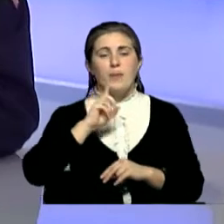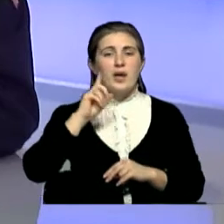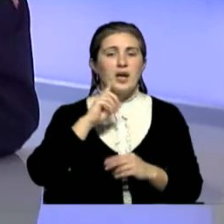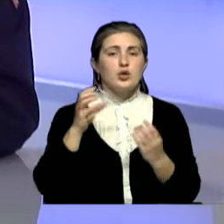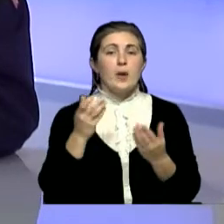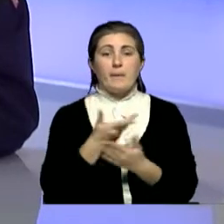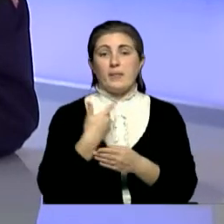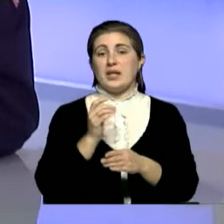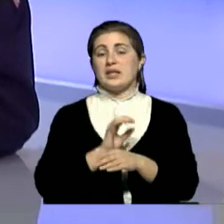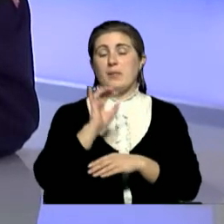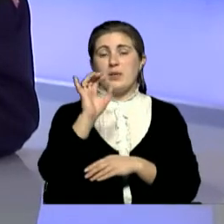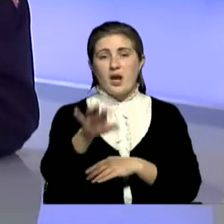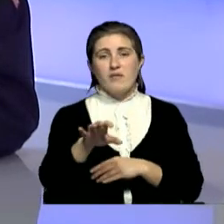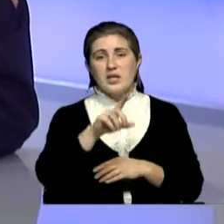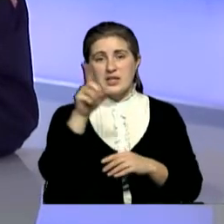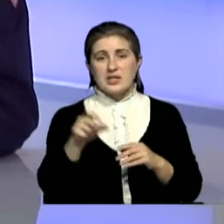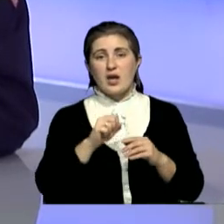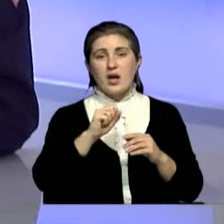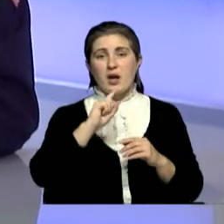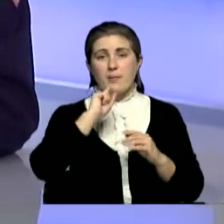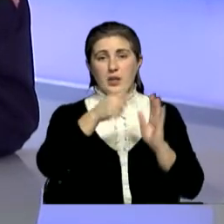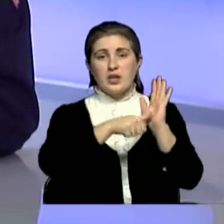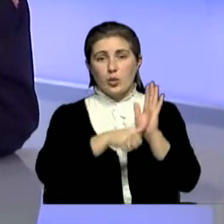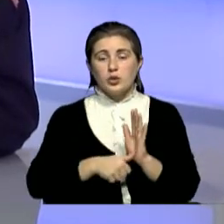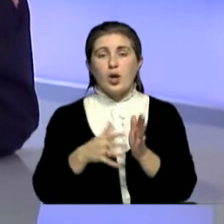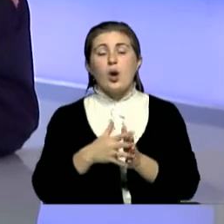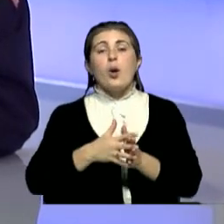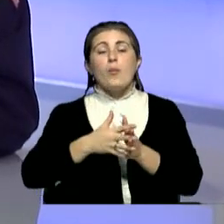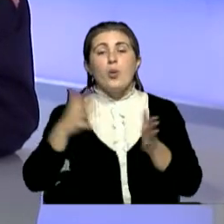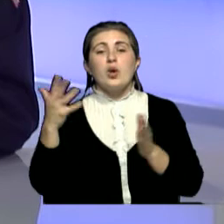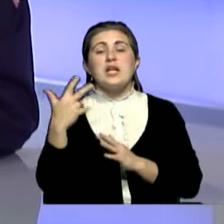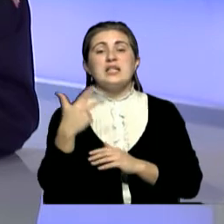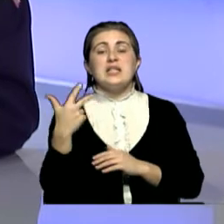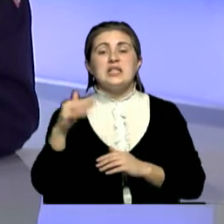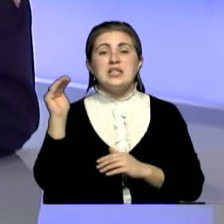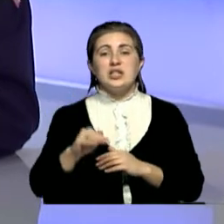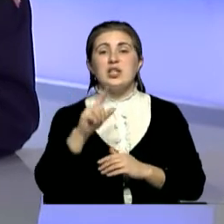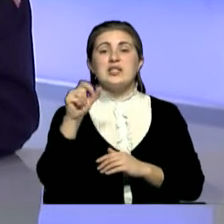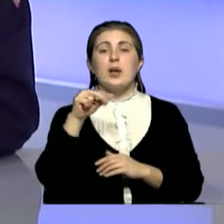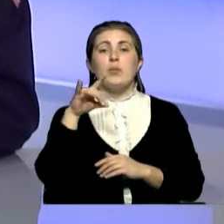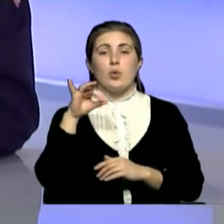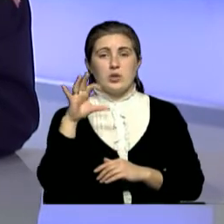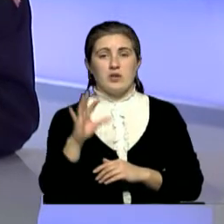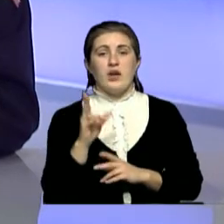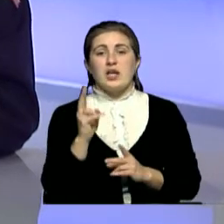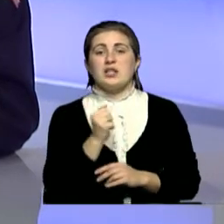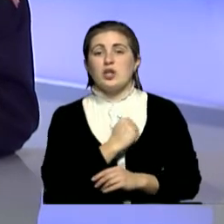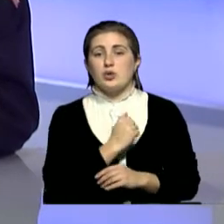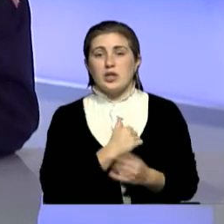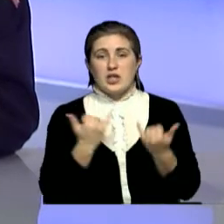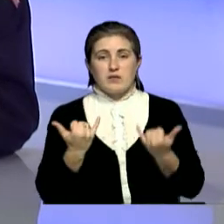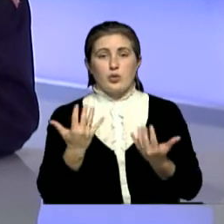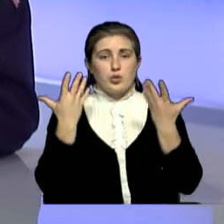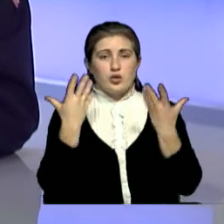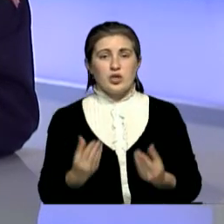мы направили за полтора года более 30 тысяч запросов. К сожалению, на сегодняшний